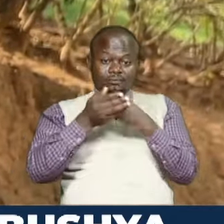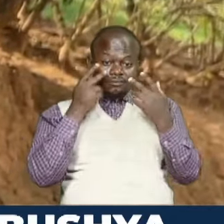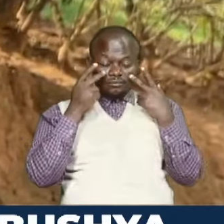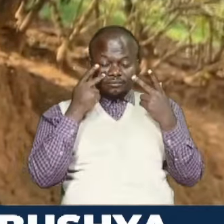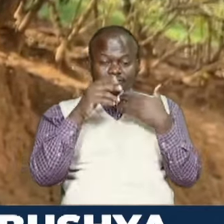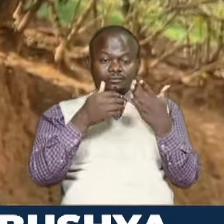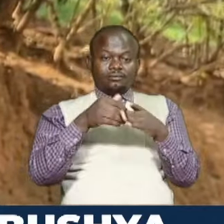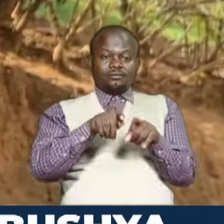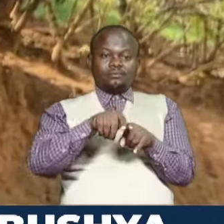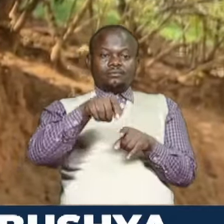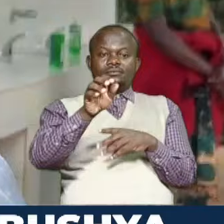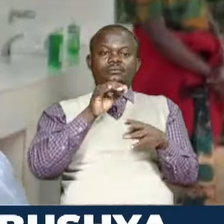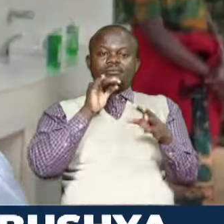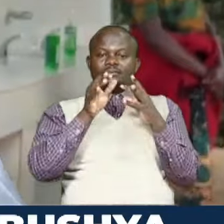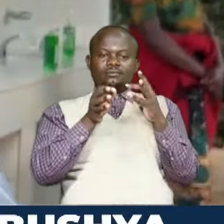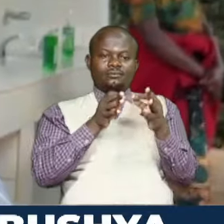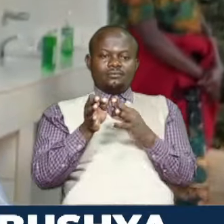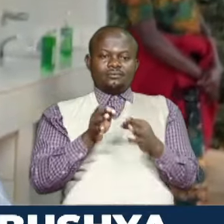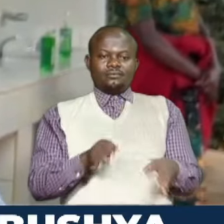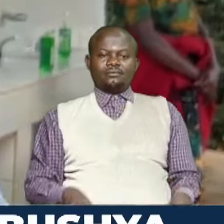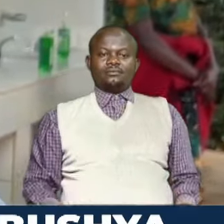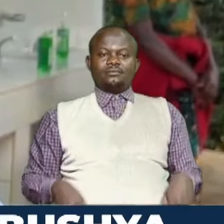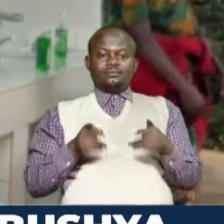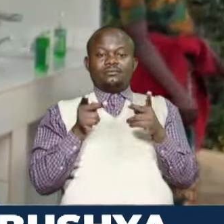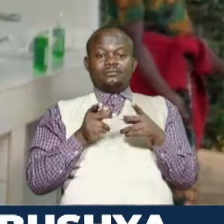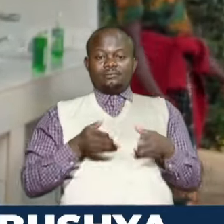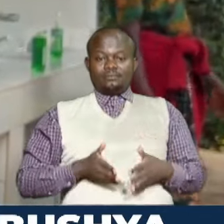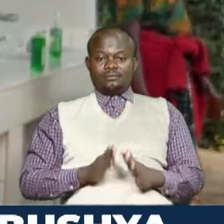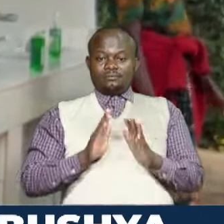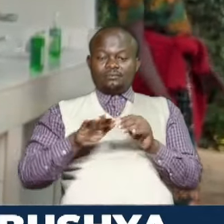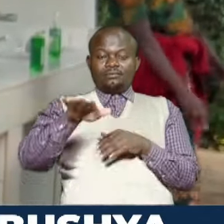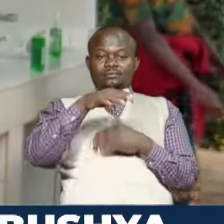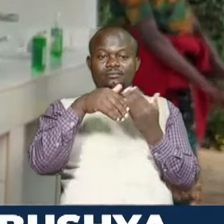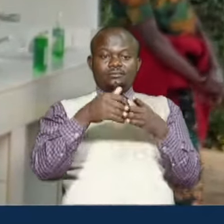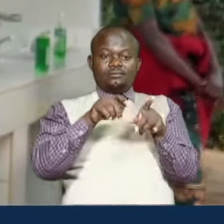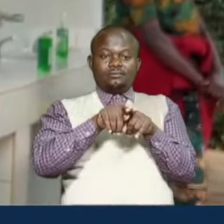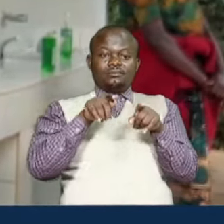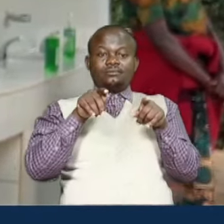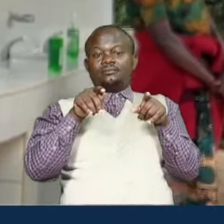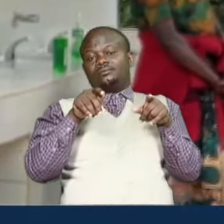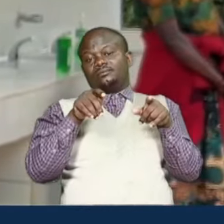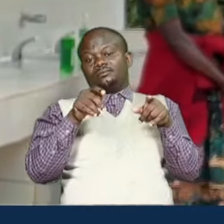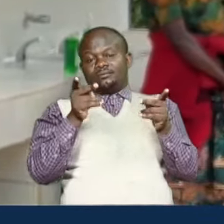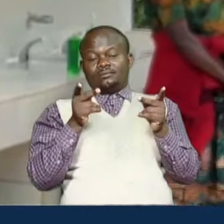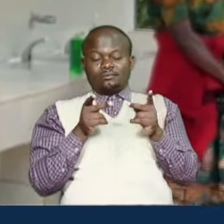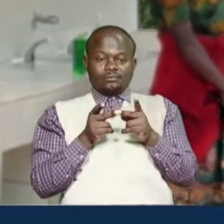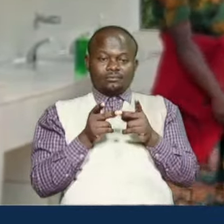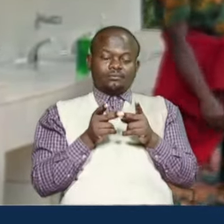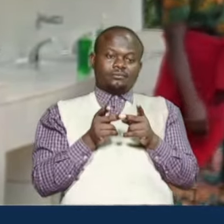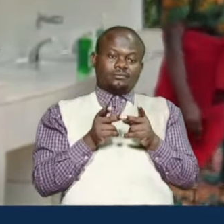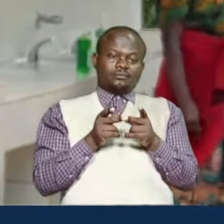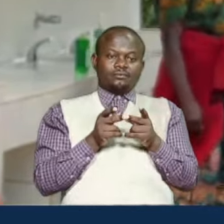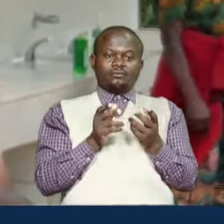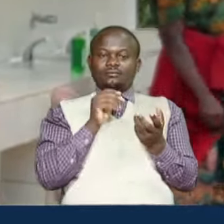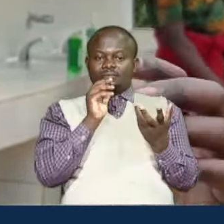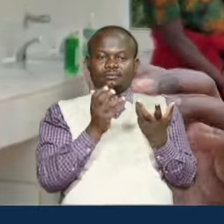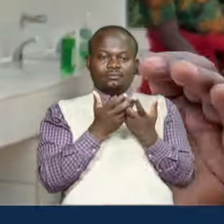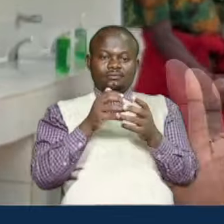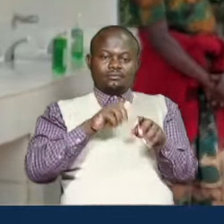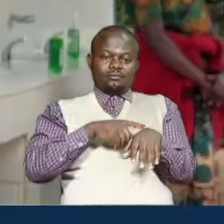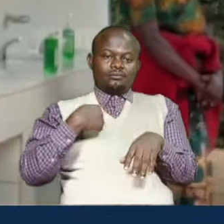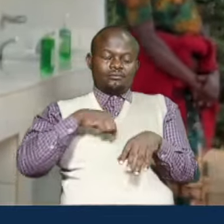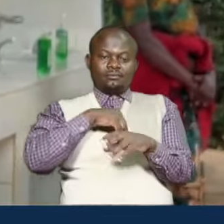ntandwa yagusobanura ngo ni hano baba maternité nko yabivuze neonatologie itajyanye n'igihe turimo ukabona ko kurinda